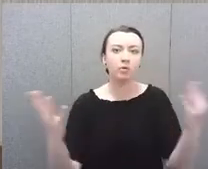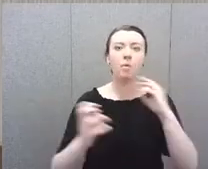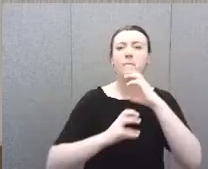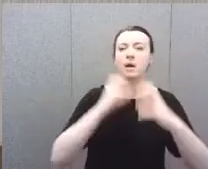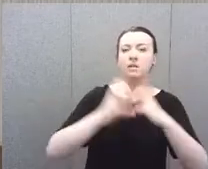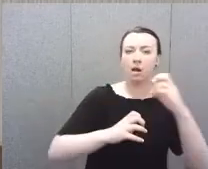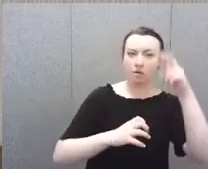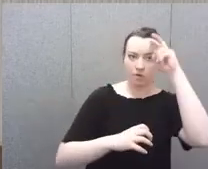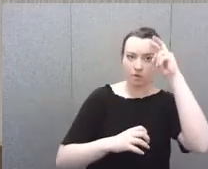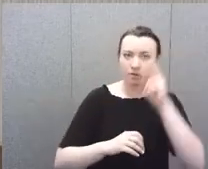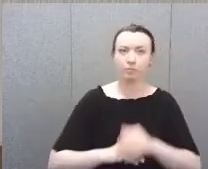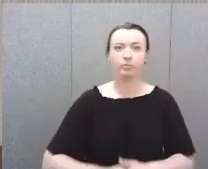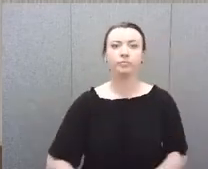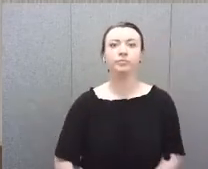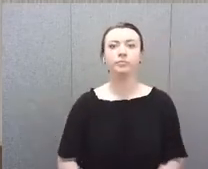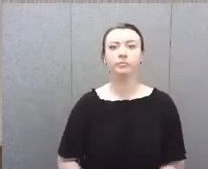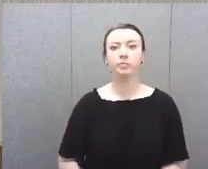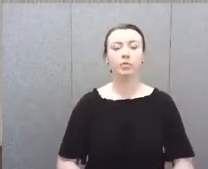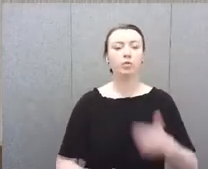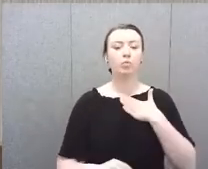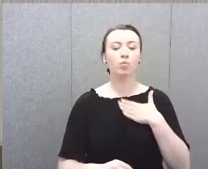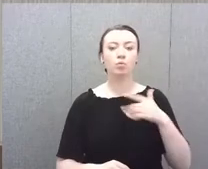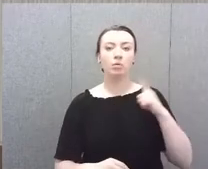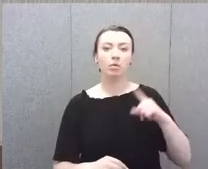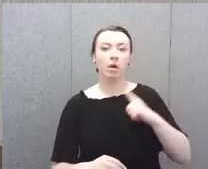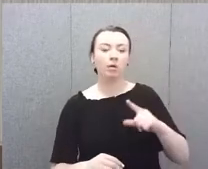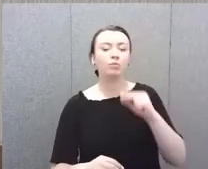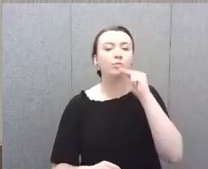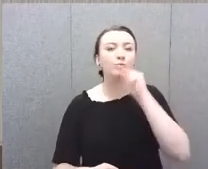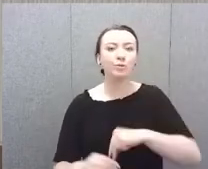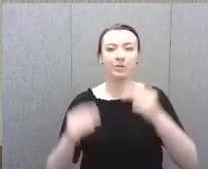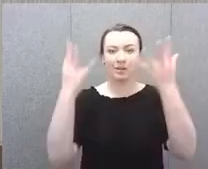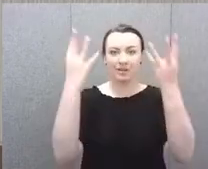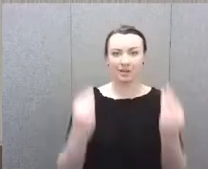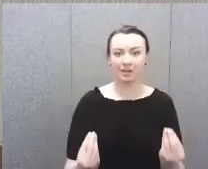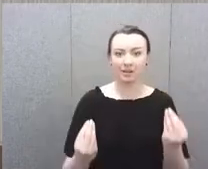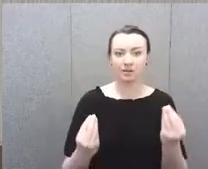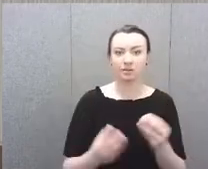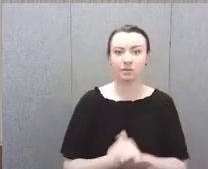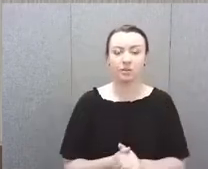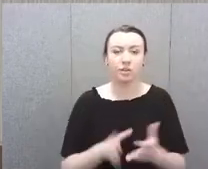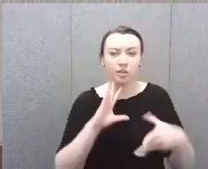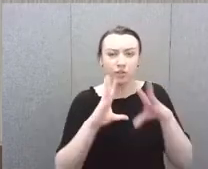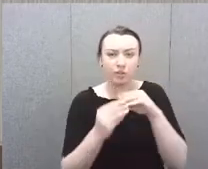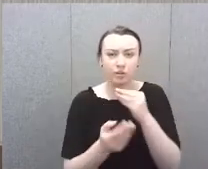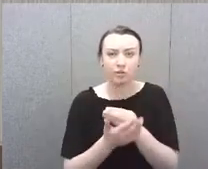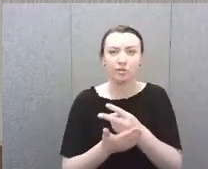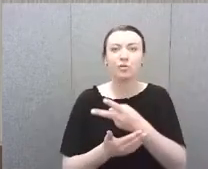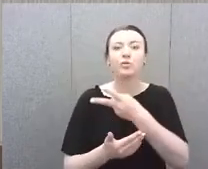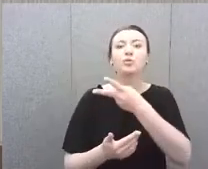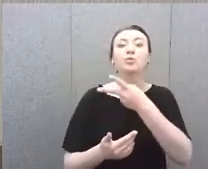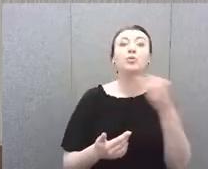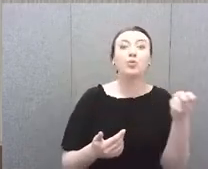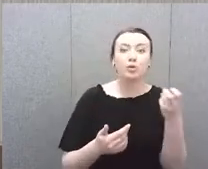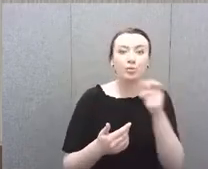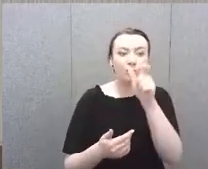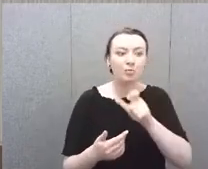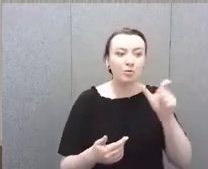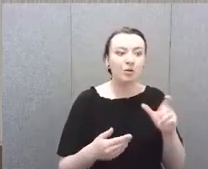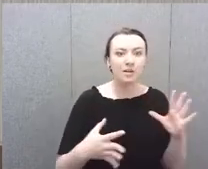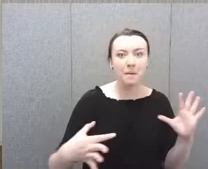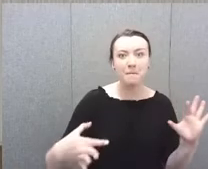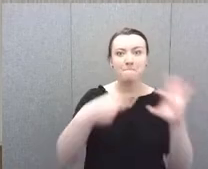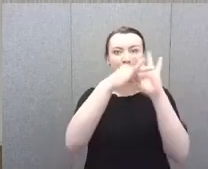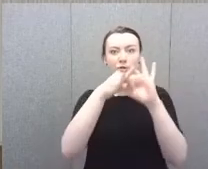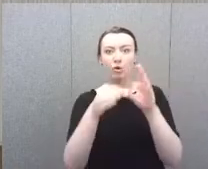из разных стран. Перед нами чудесный день. Участвуют больше, чем 200